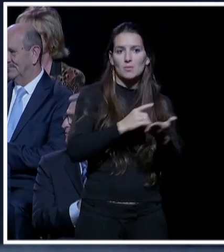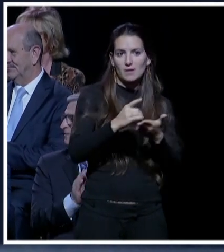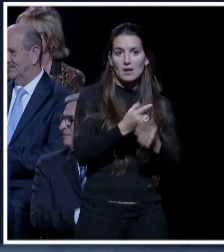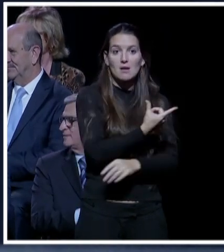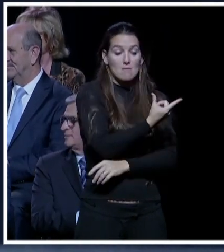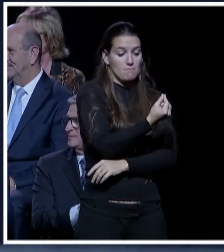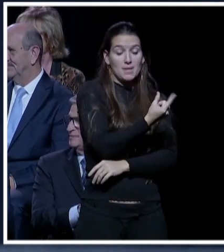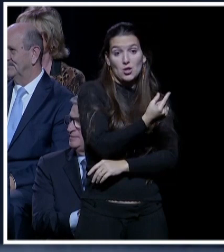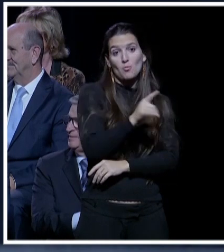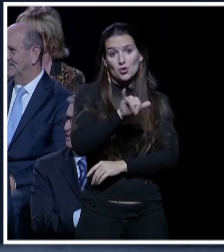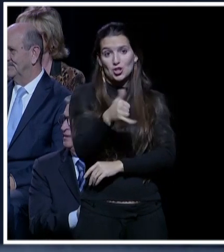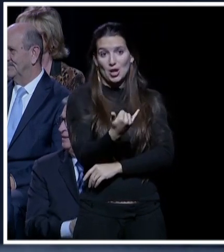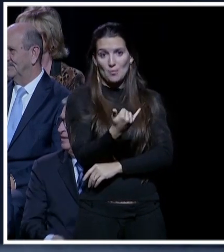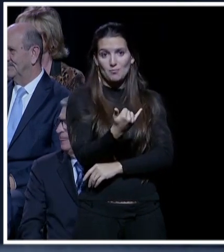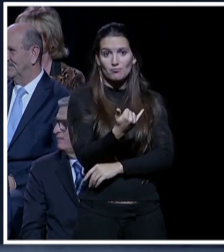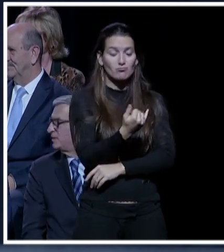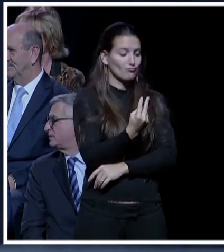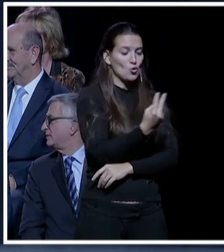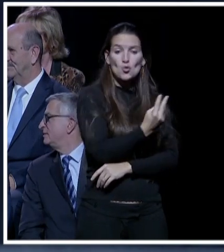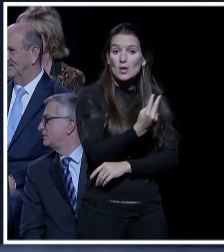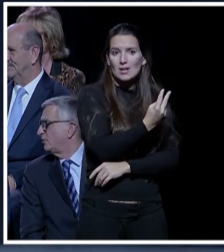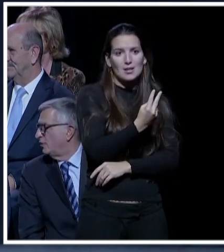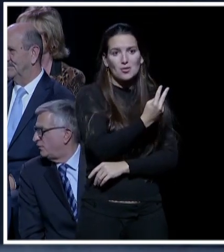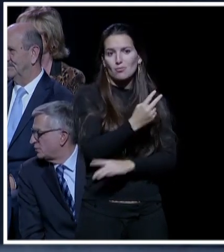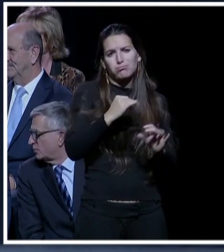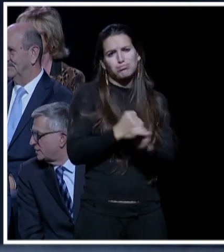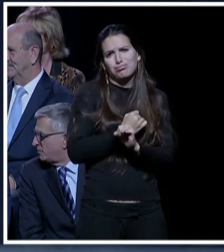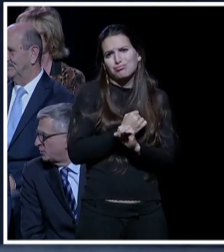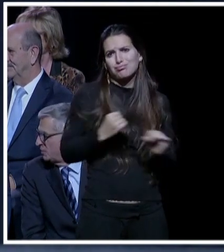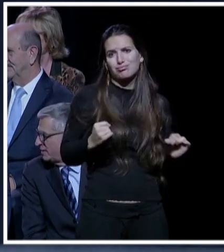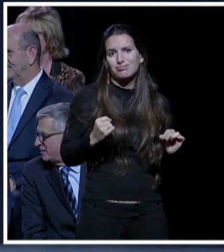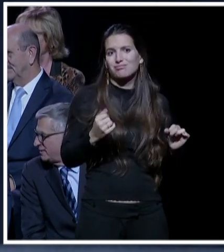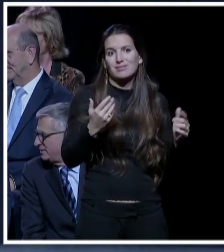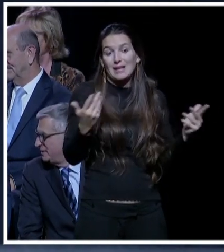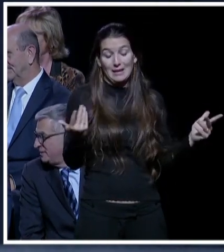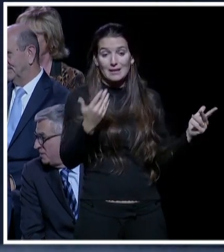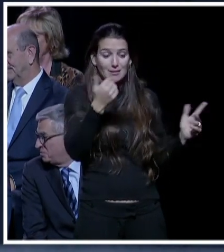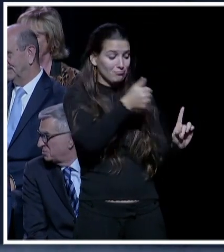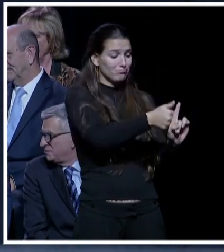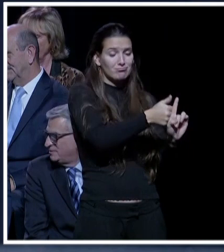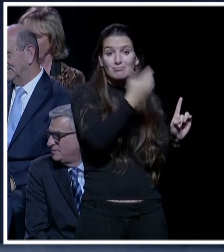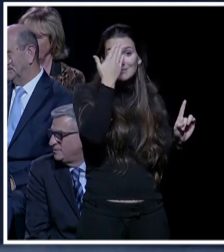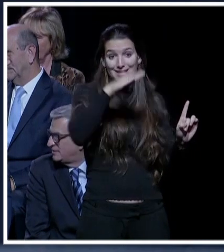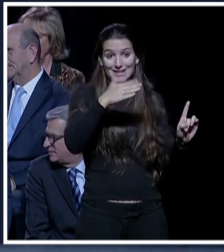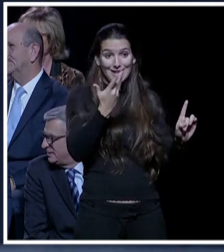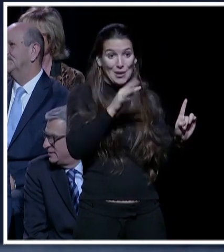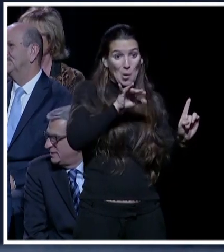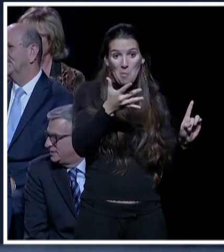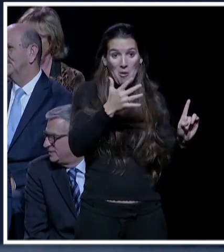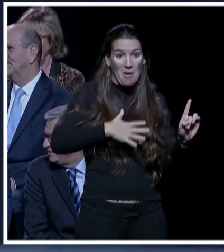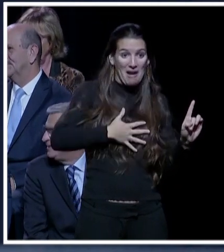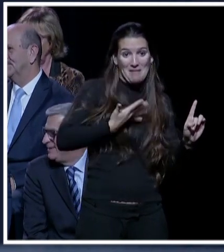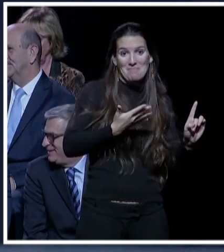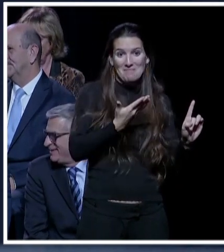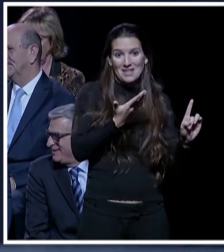binôme de Jérôme, un tandem formidable, et voilà, c'est quelqu'un qui sait se faire aimer, que nous aimons tous, et